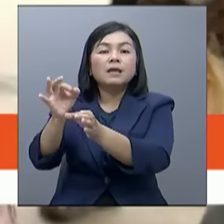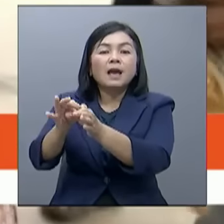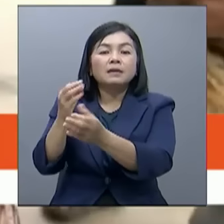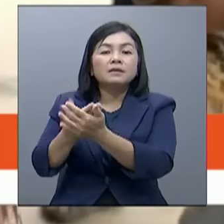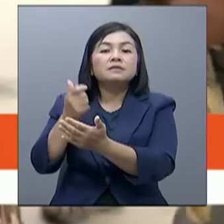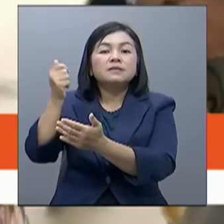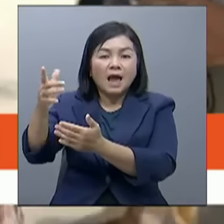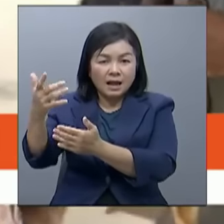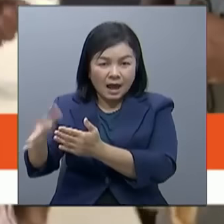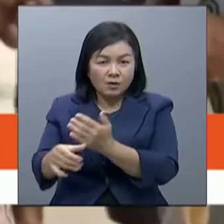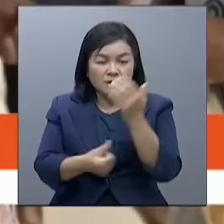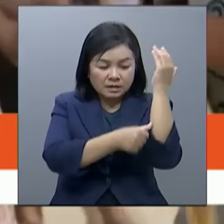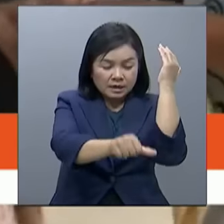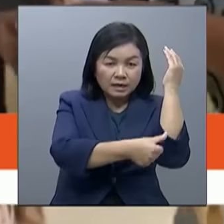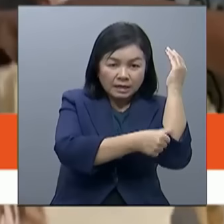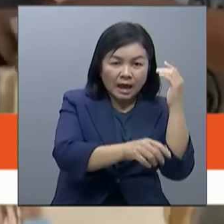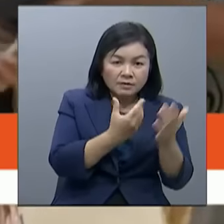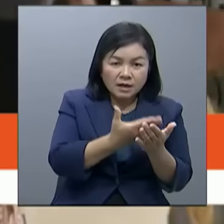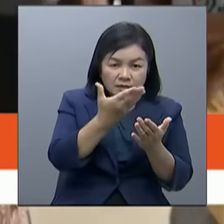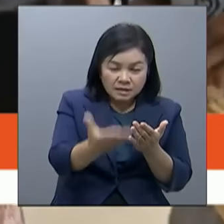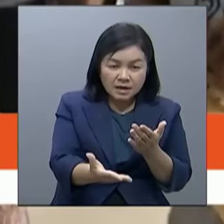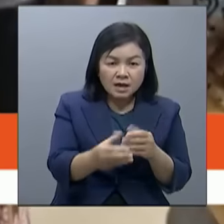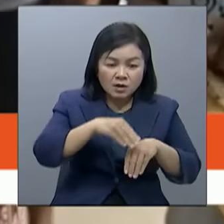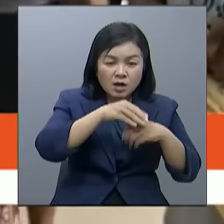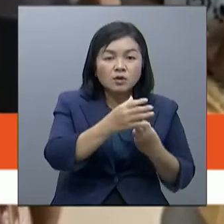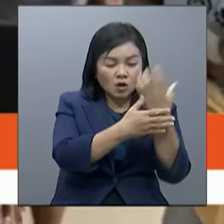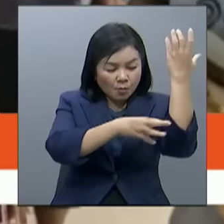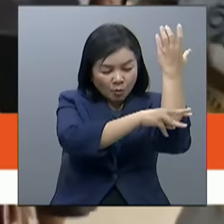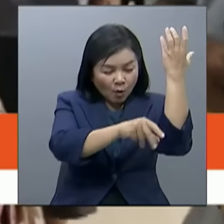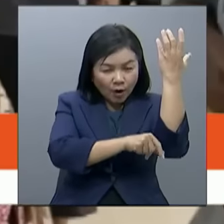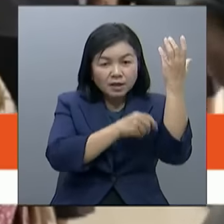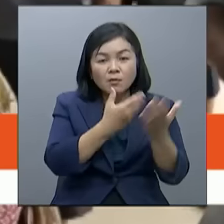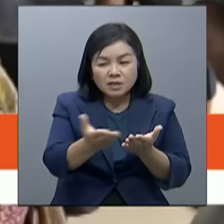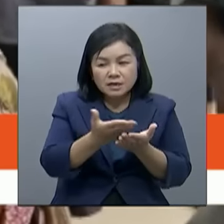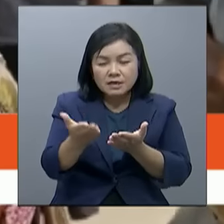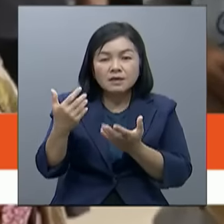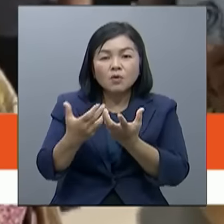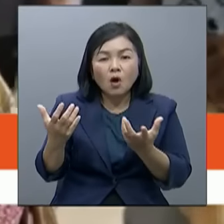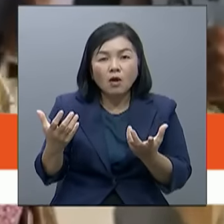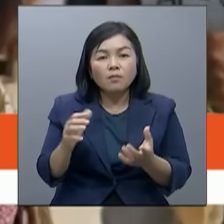วทำนาส่งอันนี้ก็จะซื้อปุ๋ยซื้อยาลงทุน คิดว่ามัน